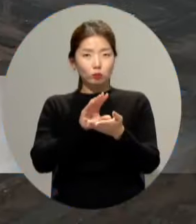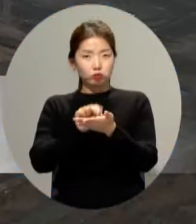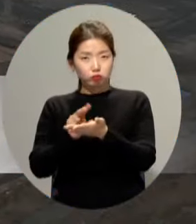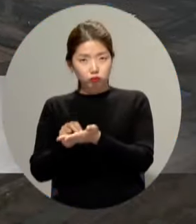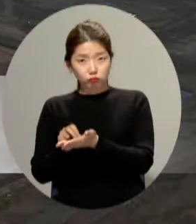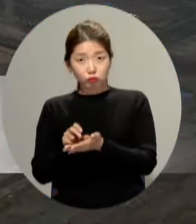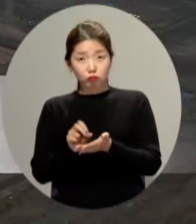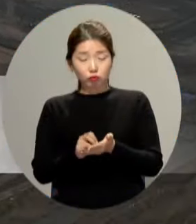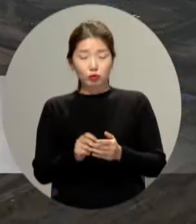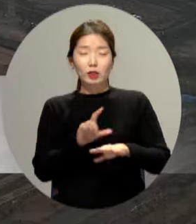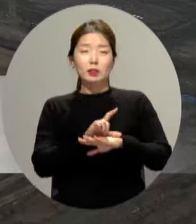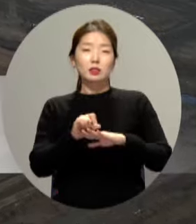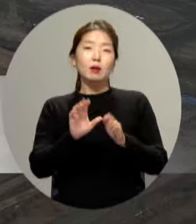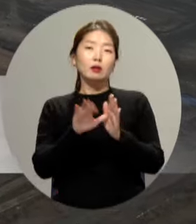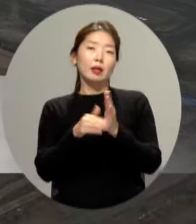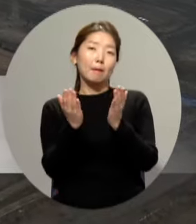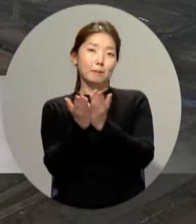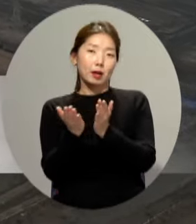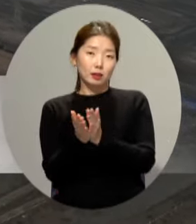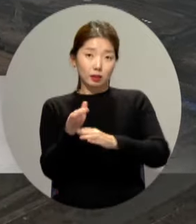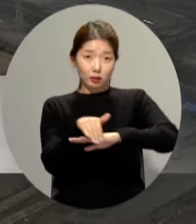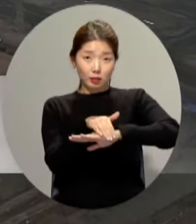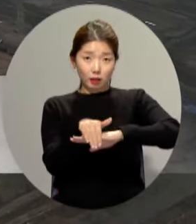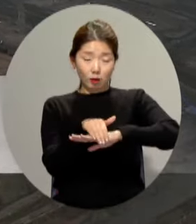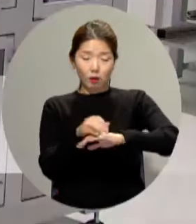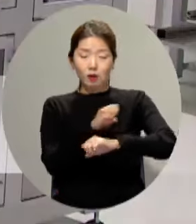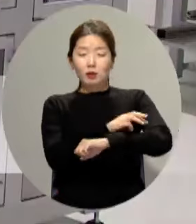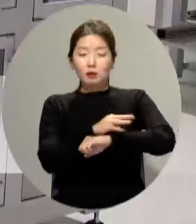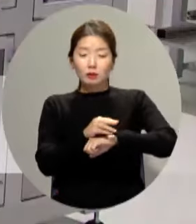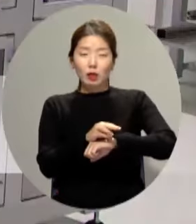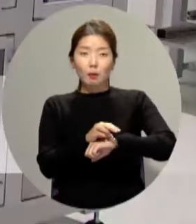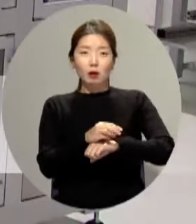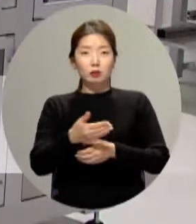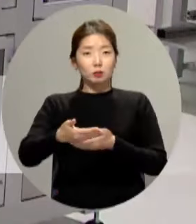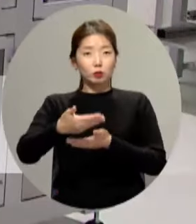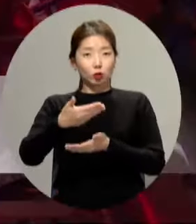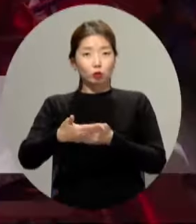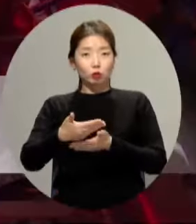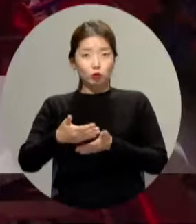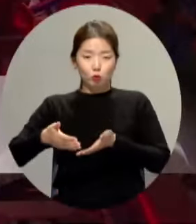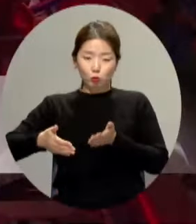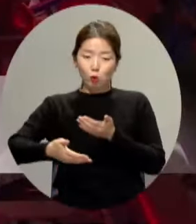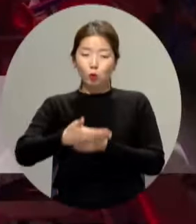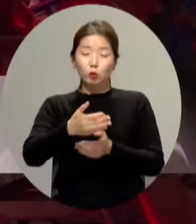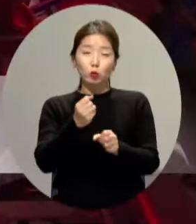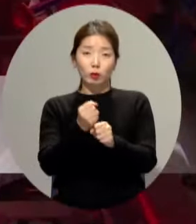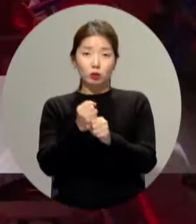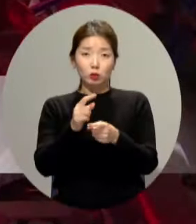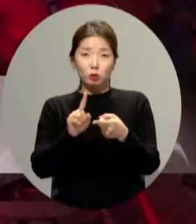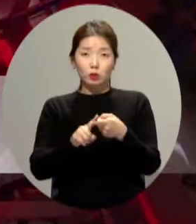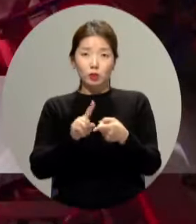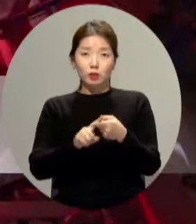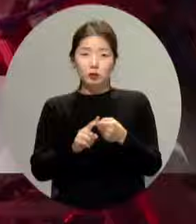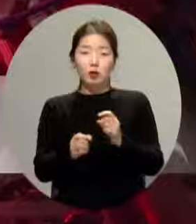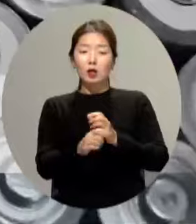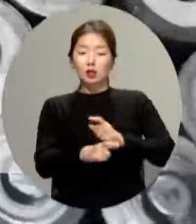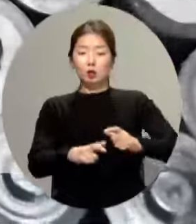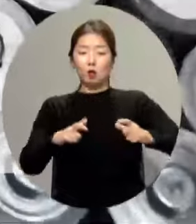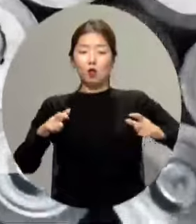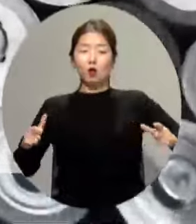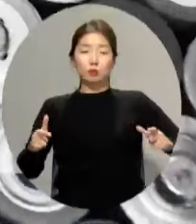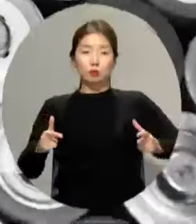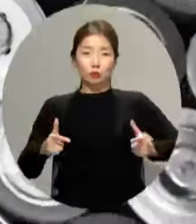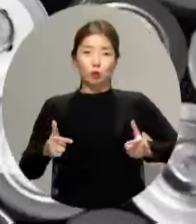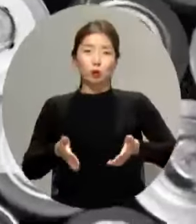구성된 지방시대 시행 계획과 세만금 전주 고속도로 구축 사업 등이 포함된 초광역권 발전